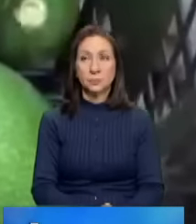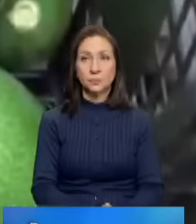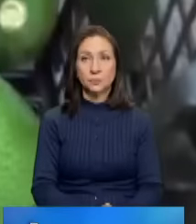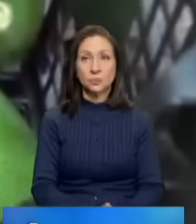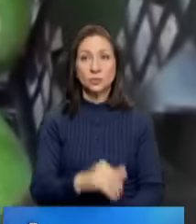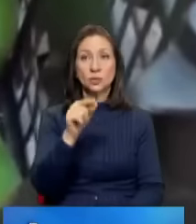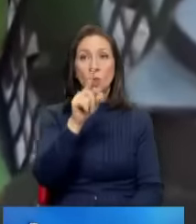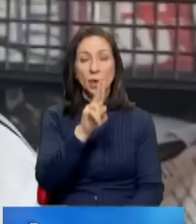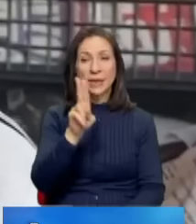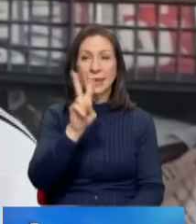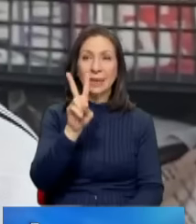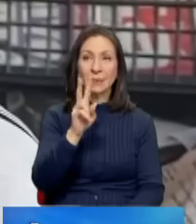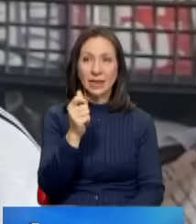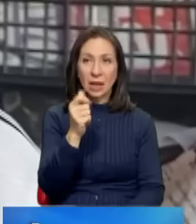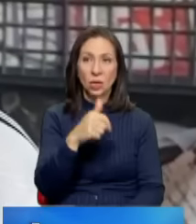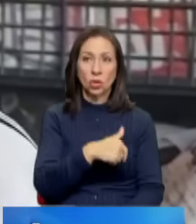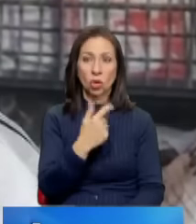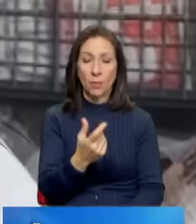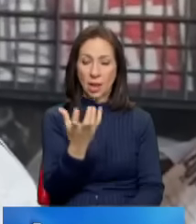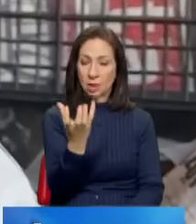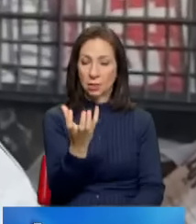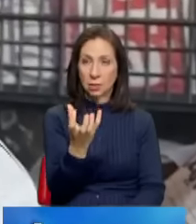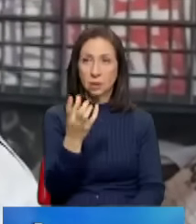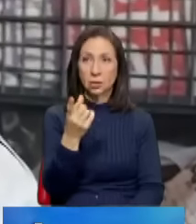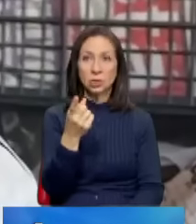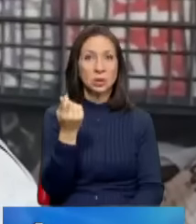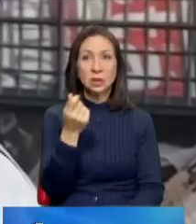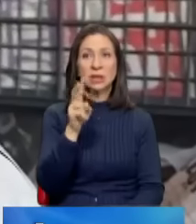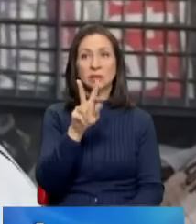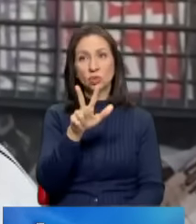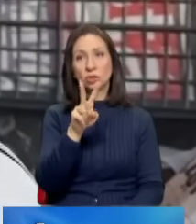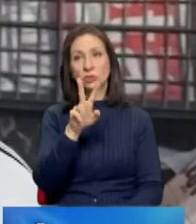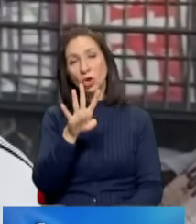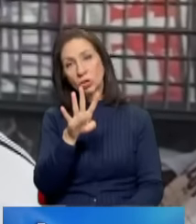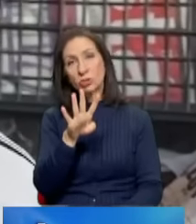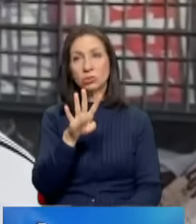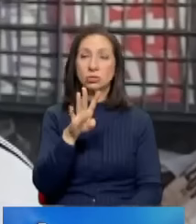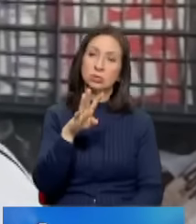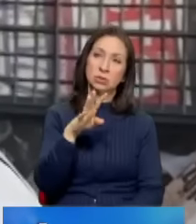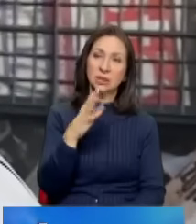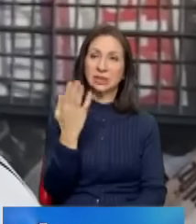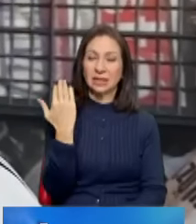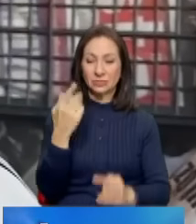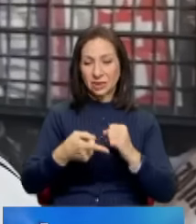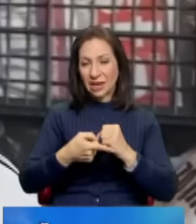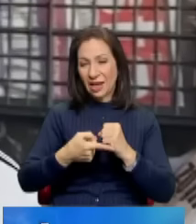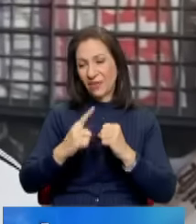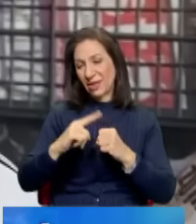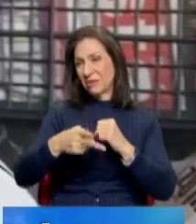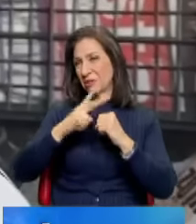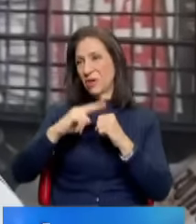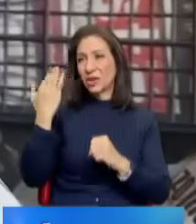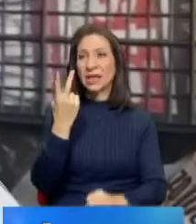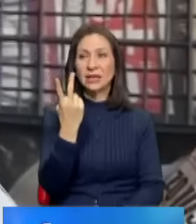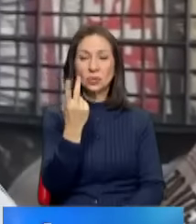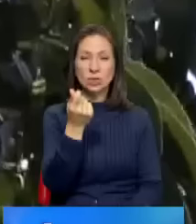Şu an 17 ile 20 arasında normal boy avokadolar. Bunların bir irisi de 23-25 bandı arasında. Yani geçtiğimiz haftaya oranla 2-3 lira